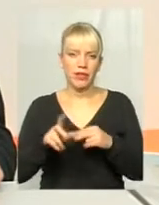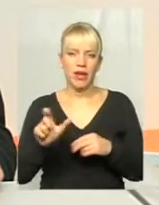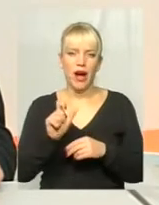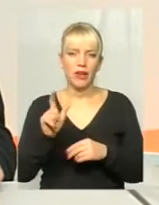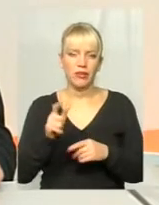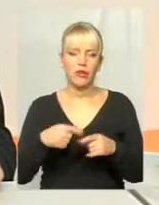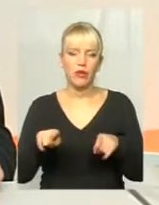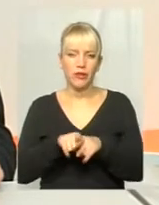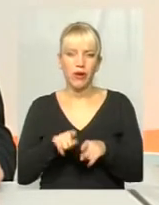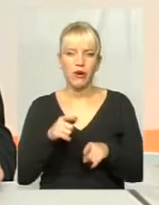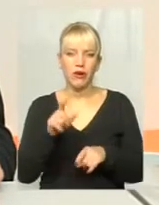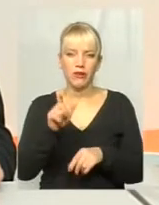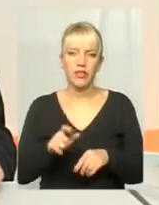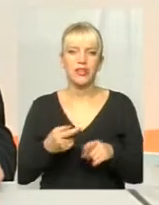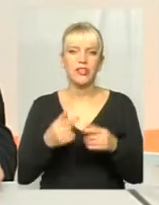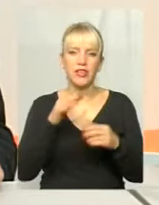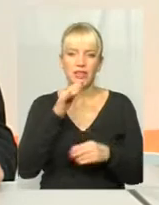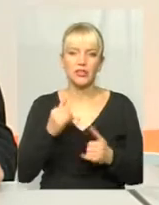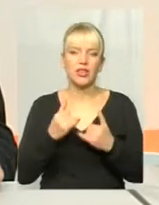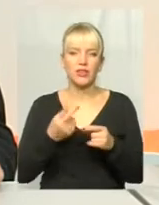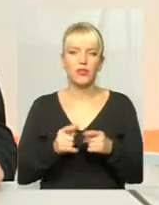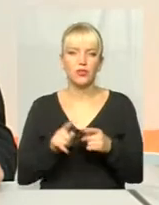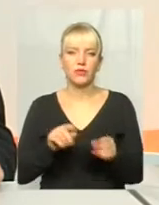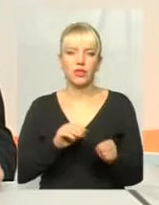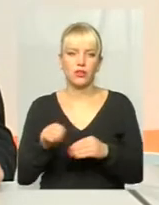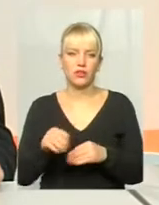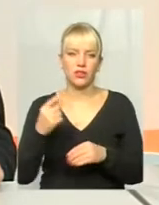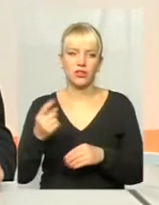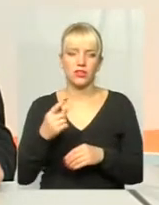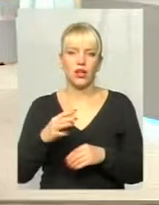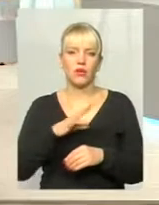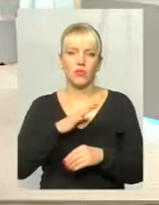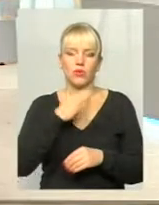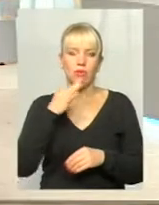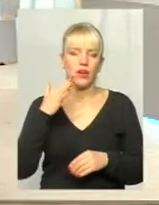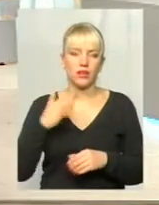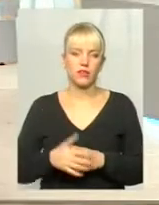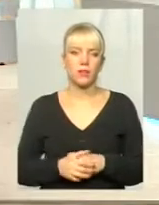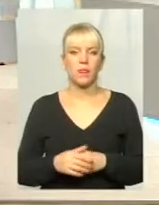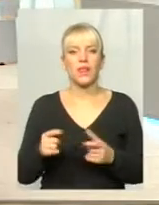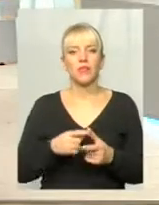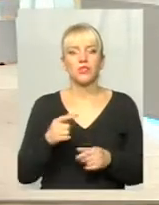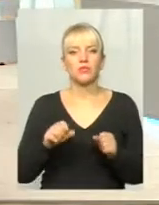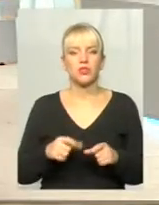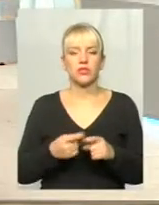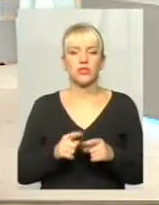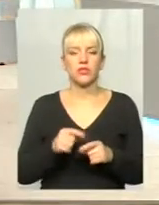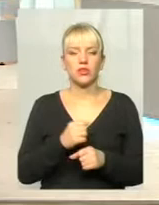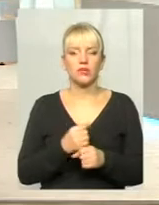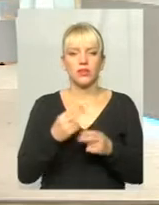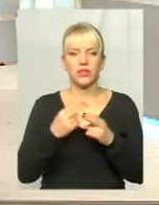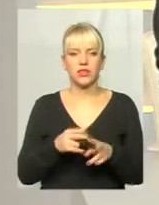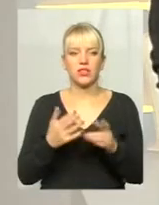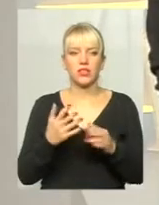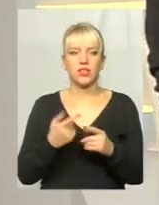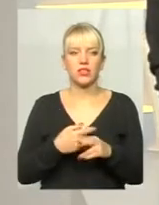такого споживача. Часу для того, щоб встановити лічильники, було безліч. Чи можливо це зробити технічно і наскільки